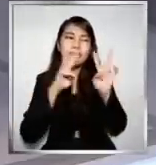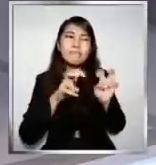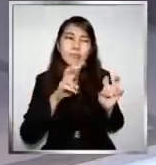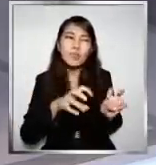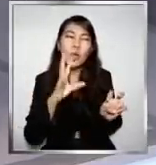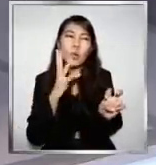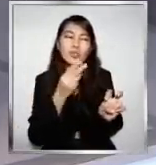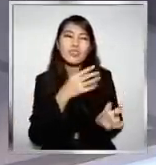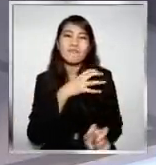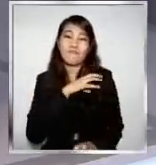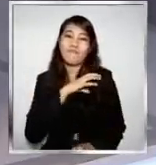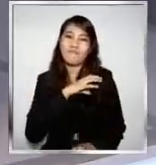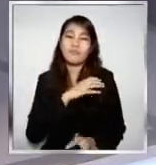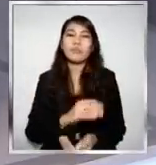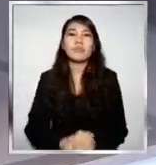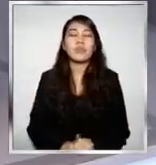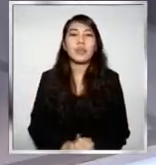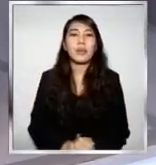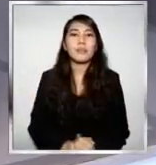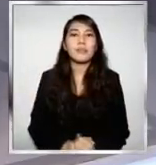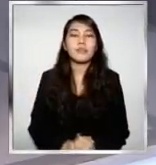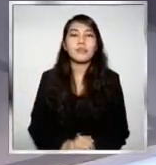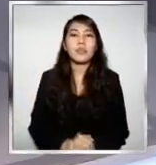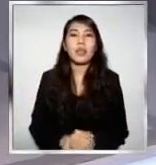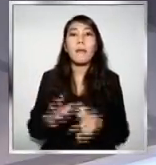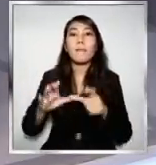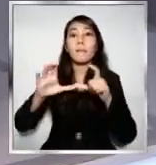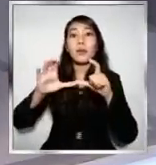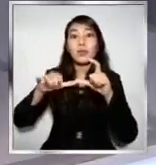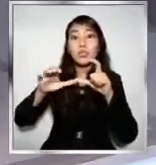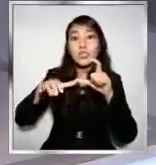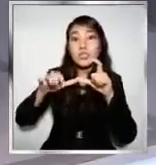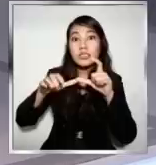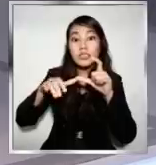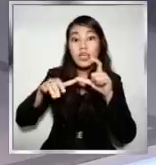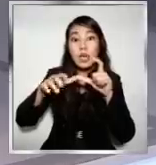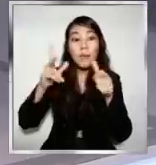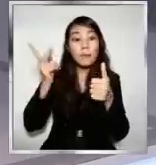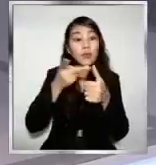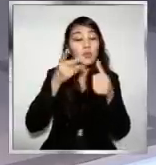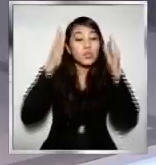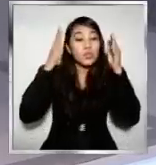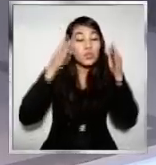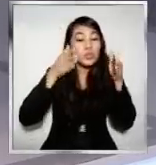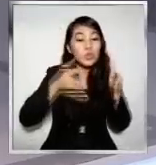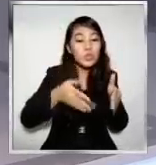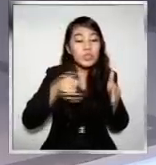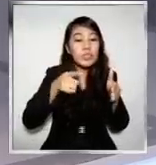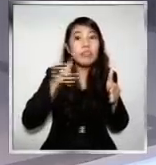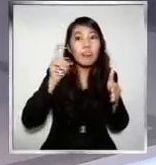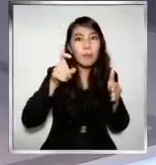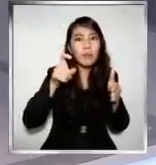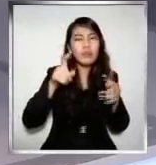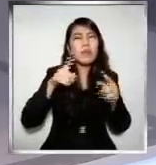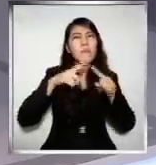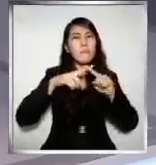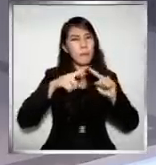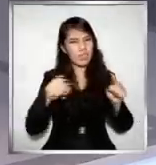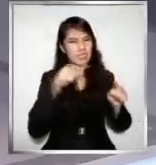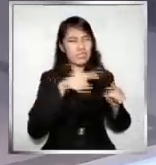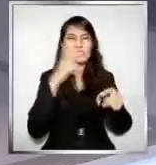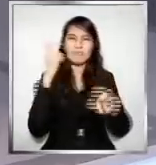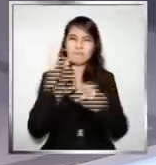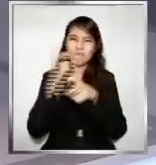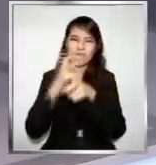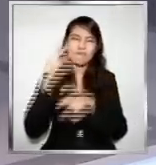Ang mga PWD na prioridad dapat na mabigyan ng ayuda ay kung minsay sila pang nahihirapan sa pagkuha nito. Sa Taytay, Rizal,